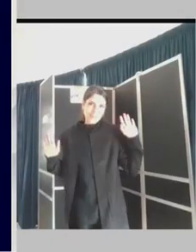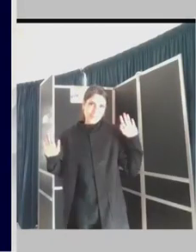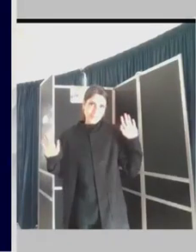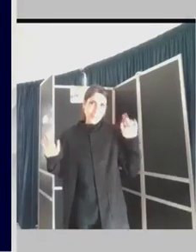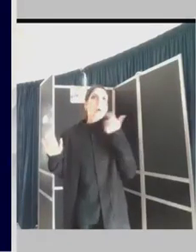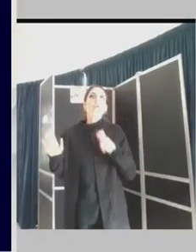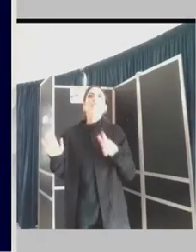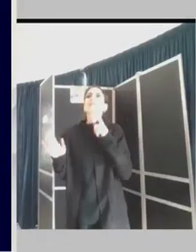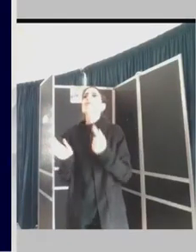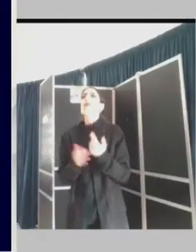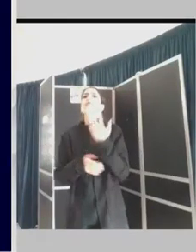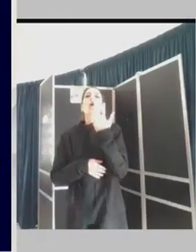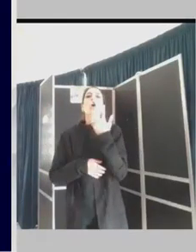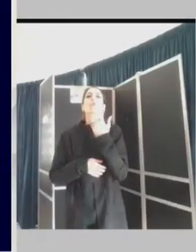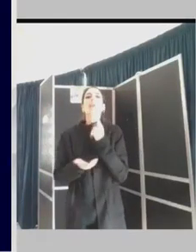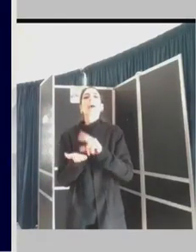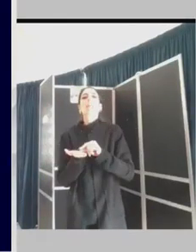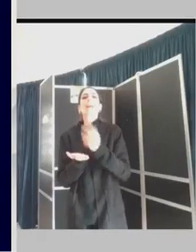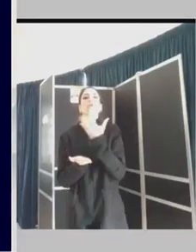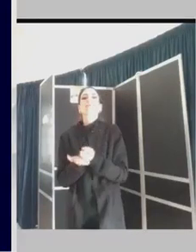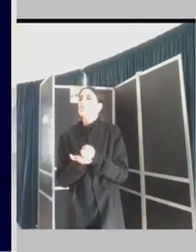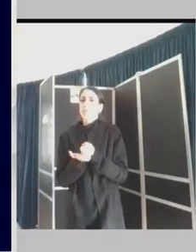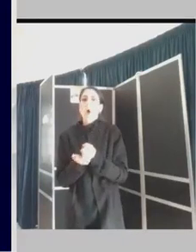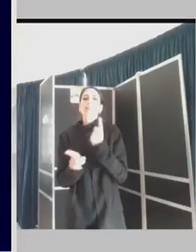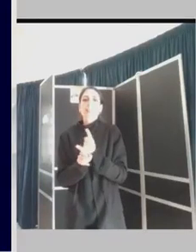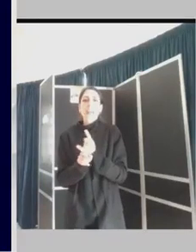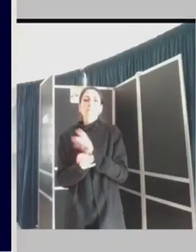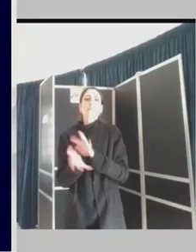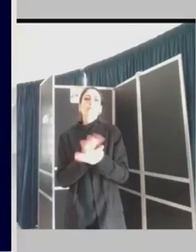essere anche quello, deve essere obbligatorio, punto.